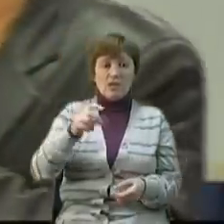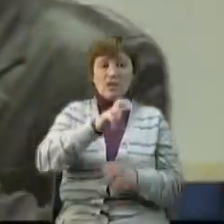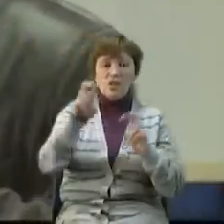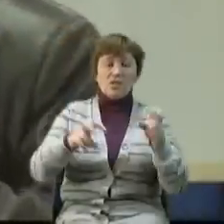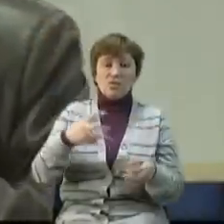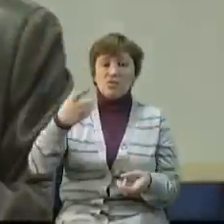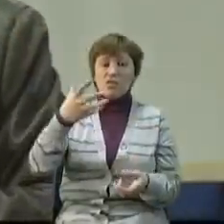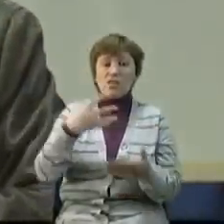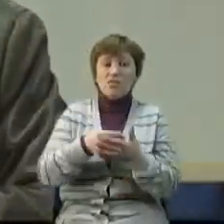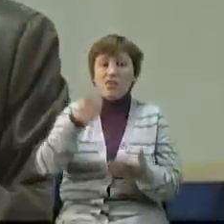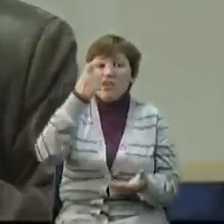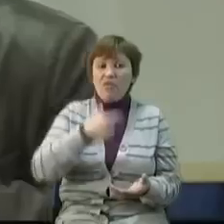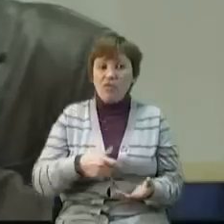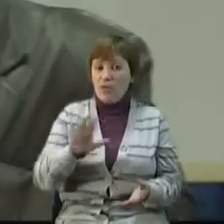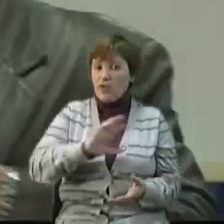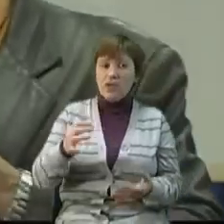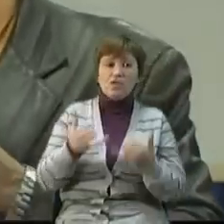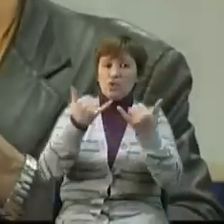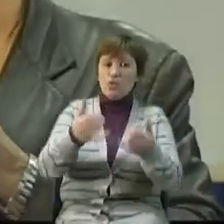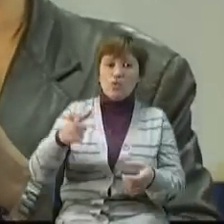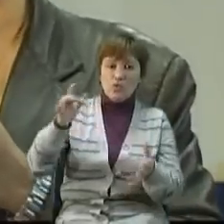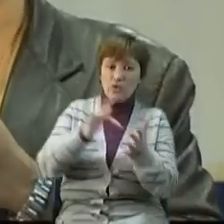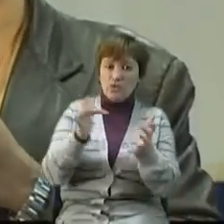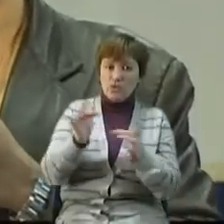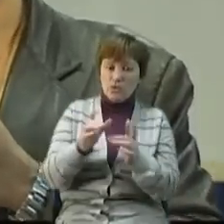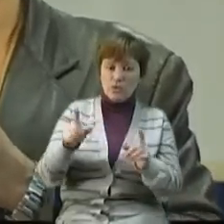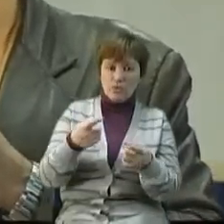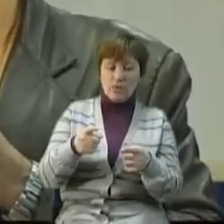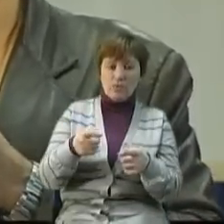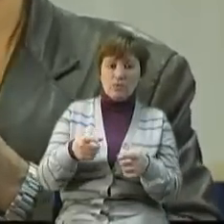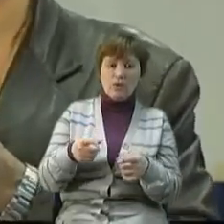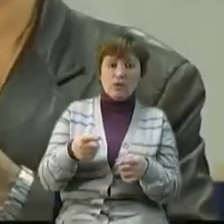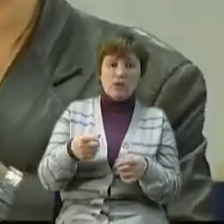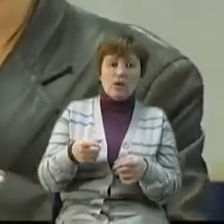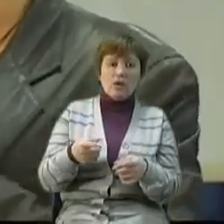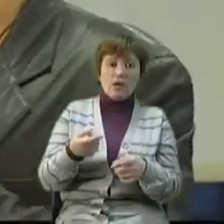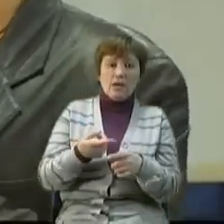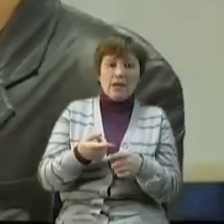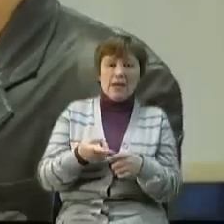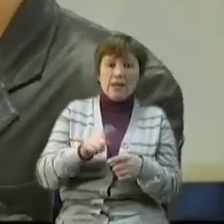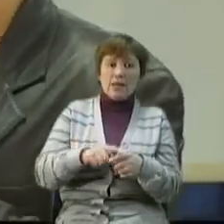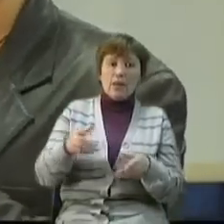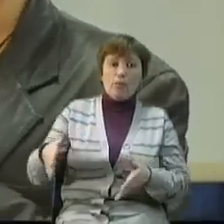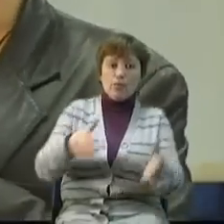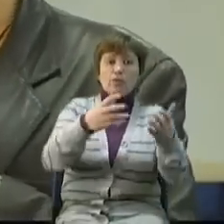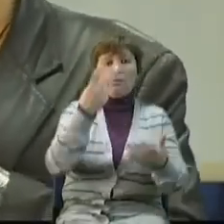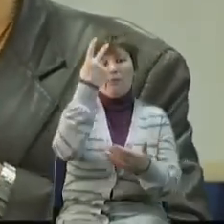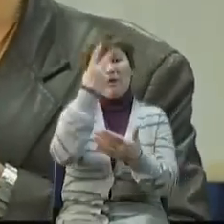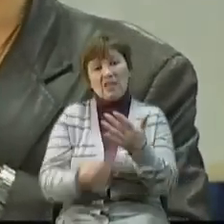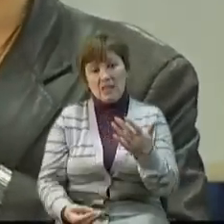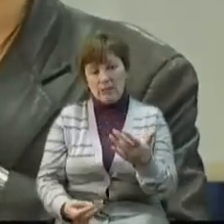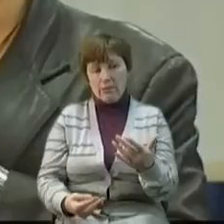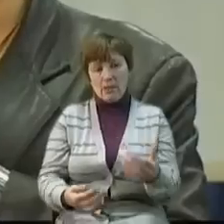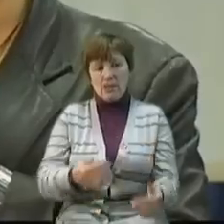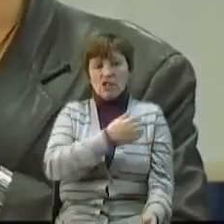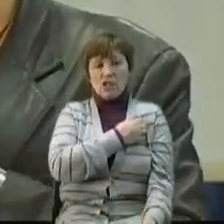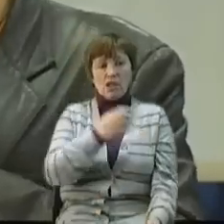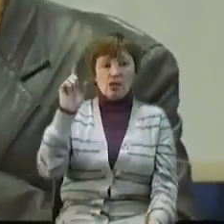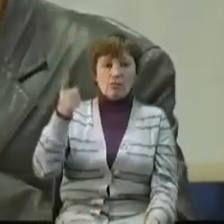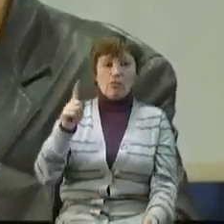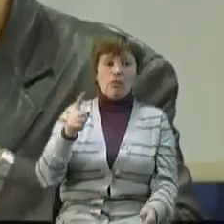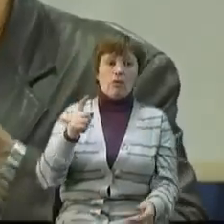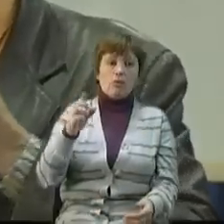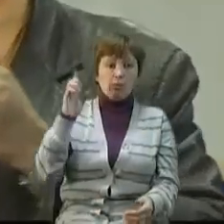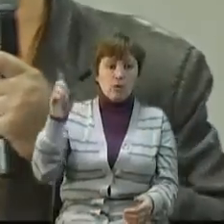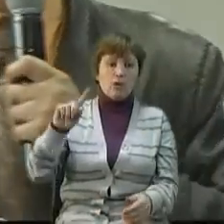что это путь погибели. Желание Бога, чтобы на небесах были люди послушные Ему. Он что-то хочет красивое